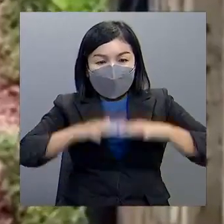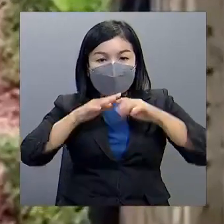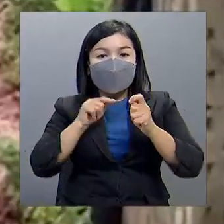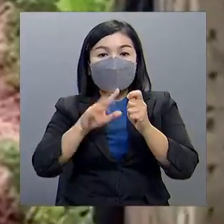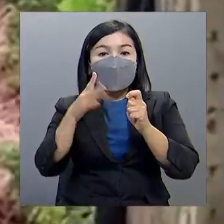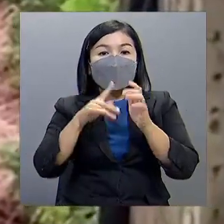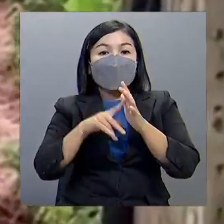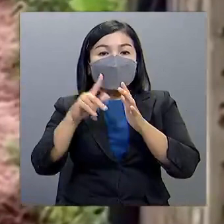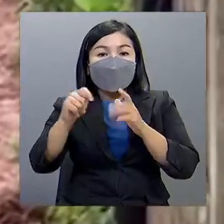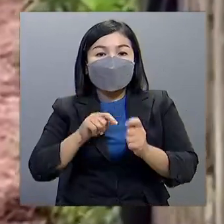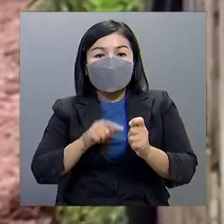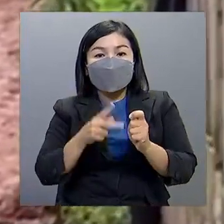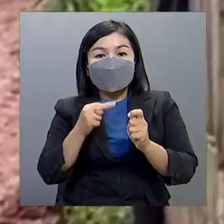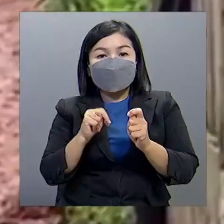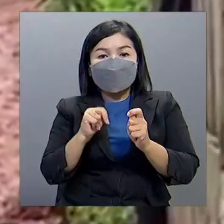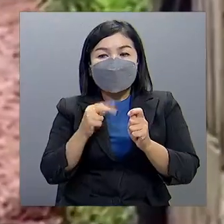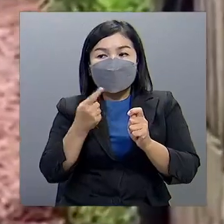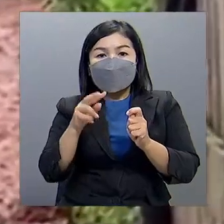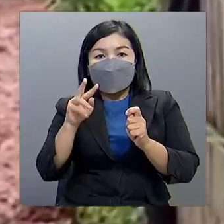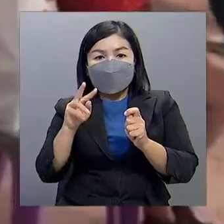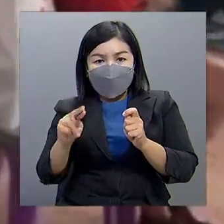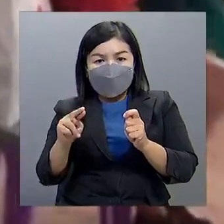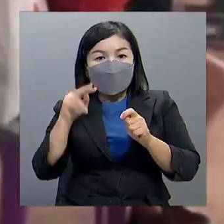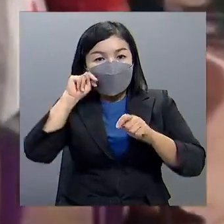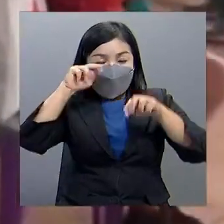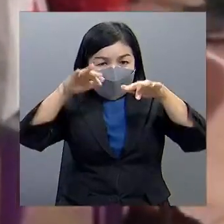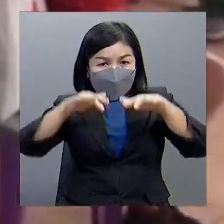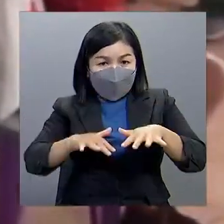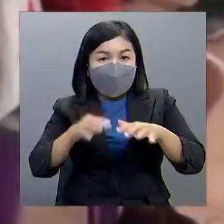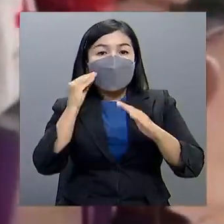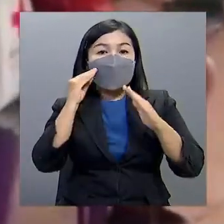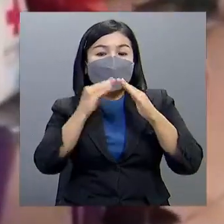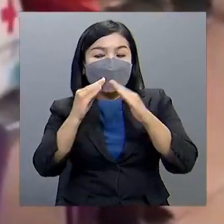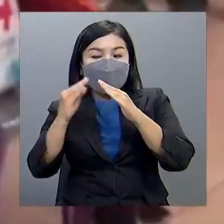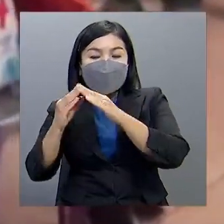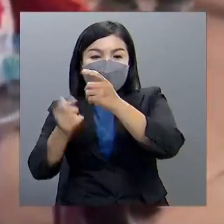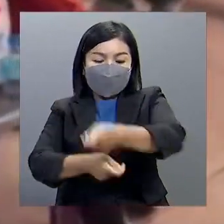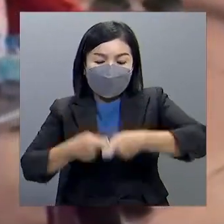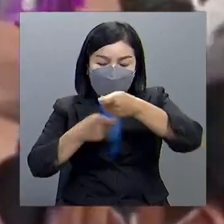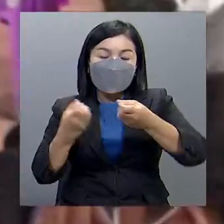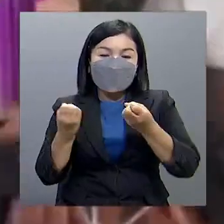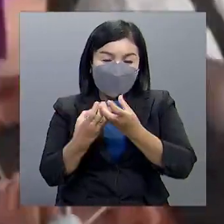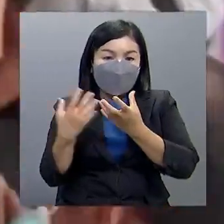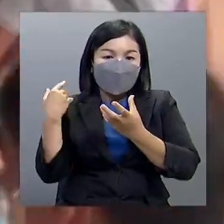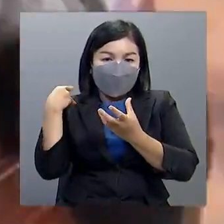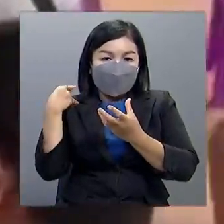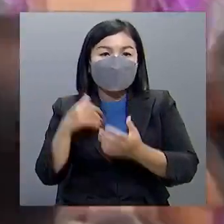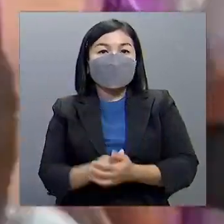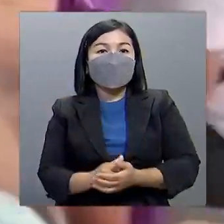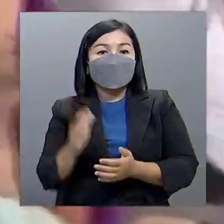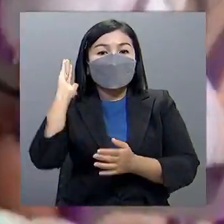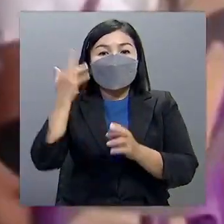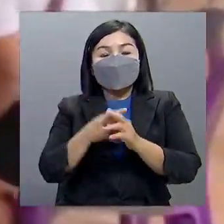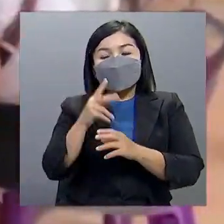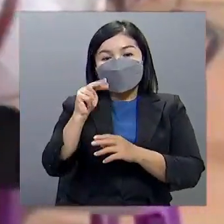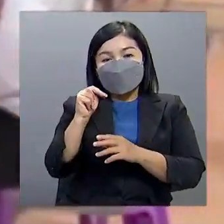นครไทยเริ่มลดลงแต่ก็มีบ้านเรือนของประชาชนและพื้นที่การเกษตรเสียหายจำนวนมากนายรณชัยจิตวิเศษผู้ว่า